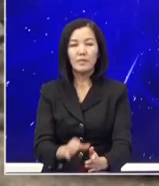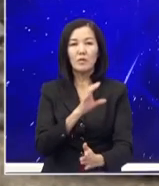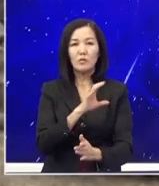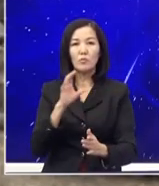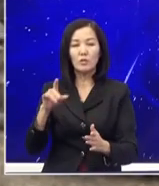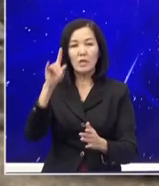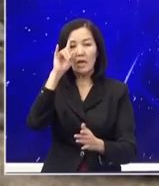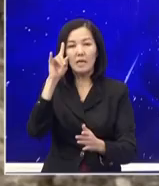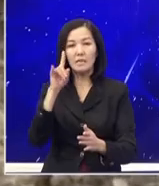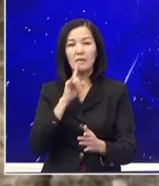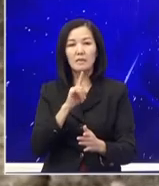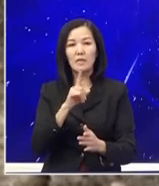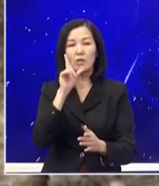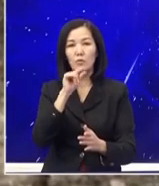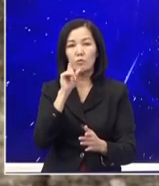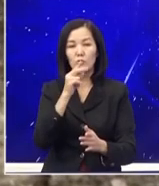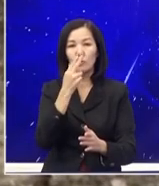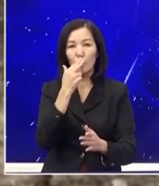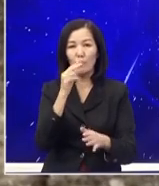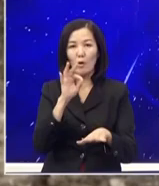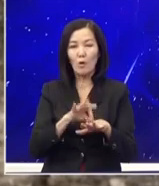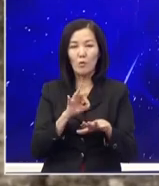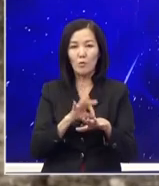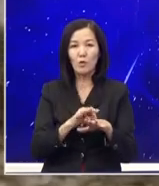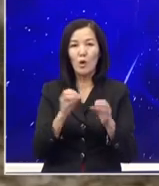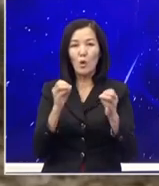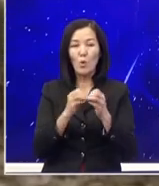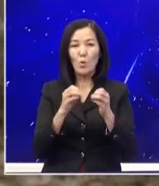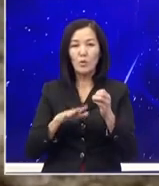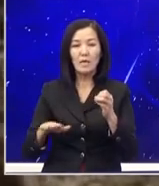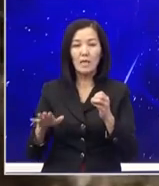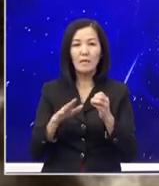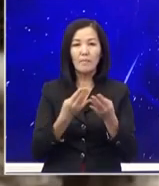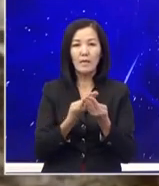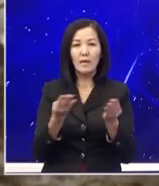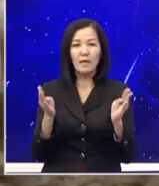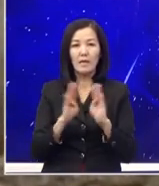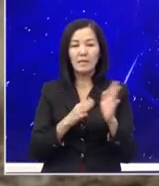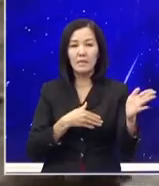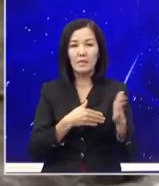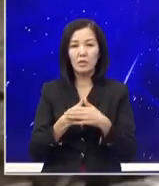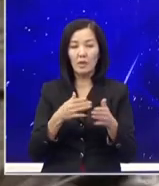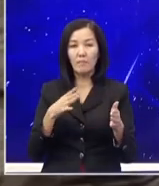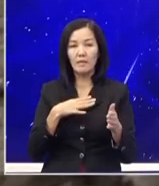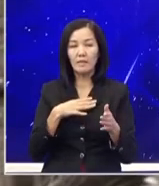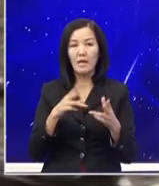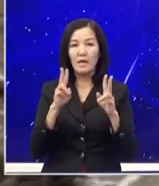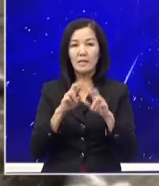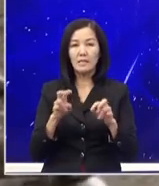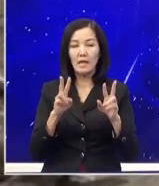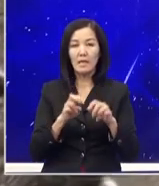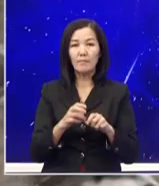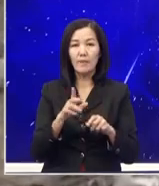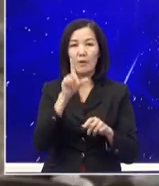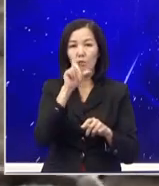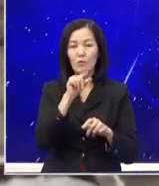Қазақстан облысында құс тұмауына байланысты 10 елді мекен карантинге жабылып, залалсыздандыру жұмысы жүргізіліп жатыр. Сараптама нәтижесінде құстардың